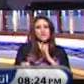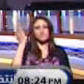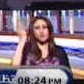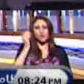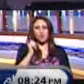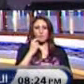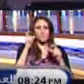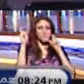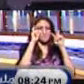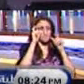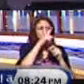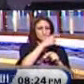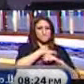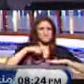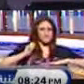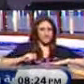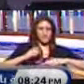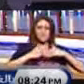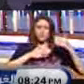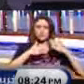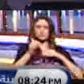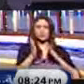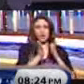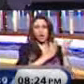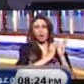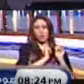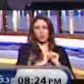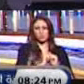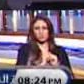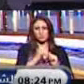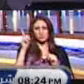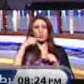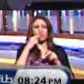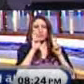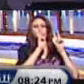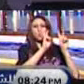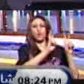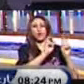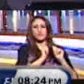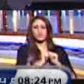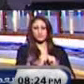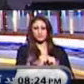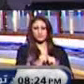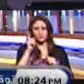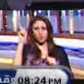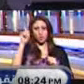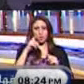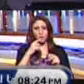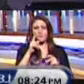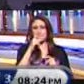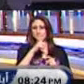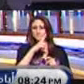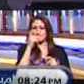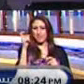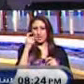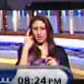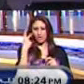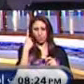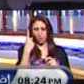رقابة القضاء. وقالت هيئة قضايا الدولة في الطعن ان رئيس الجمهورية لم يخالف المادة